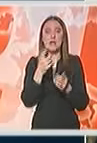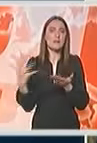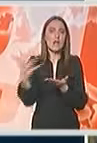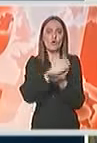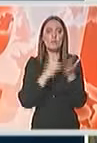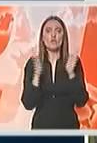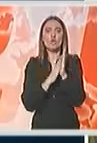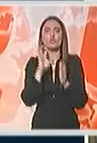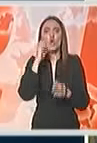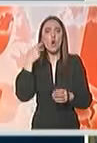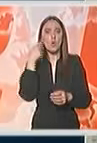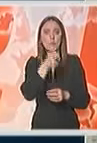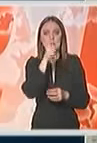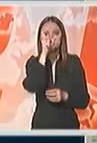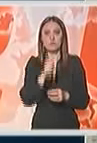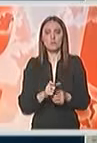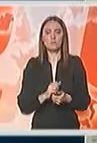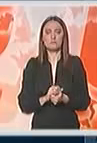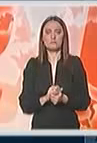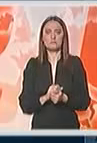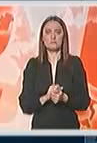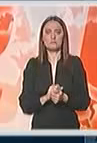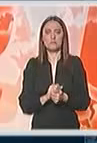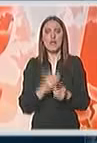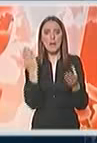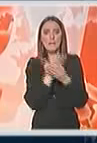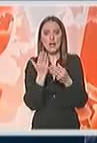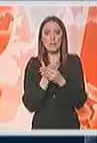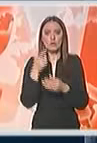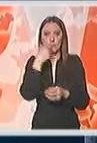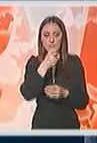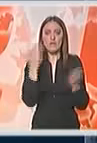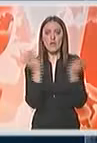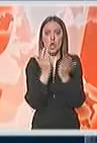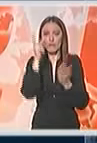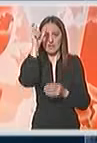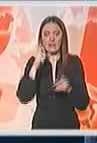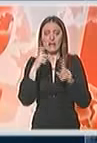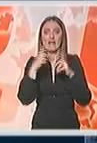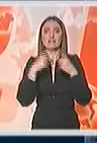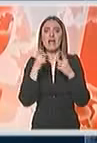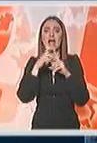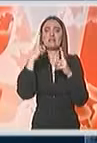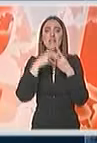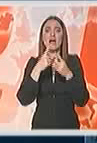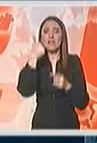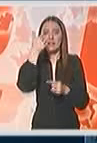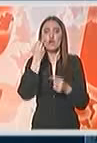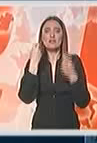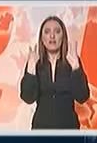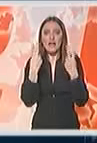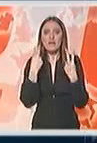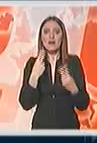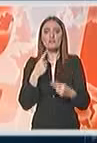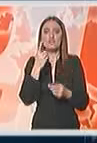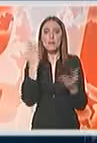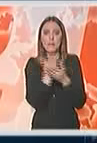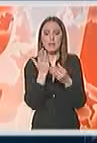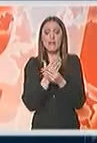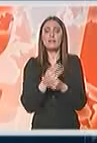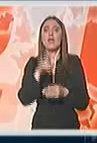dokaze o ubistvu Dade Vujasinović. Predmet ubistva novinarke Dade Vujasinović jedan je od najvažnijih predmeta